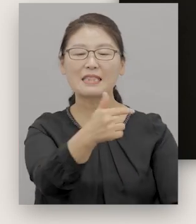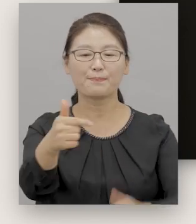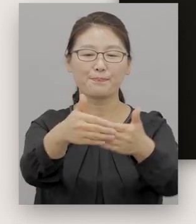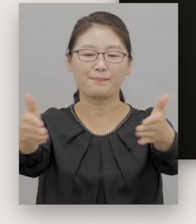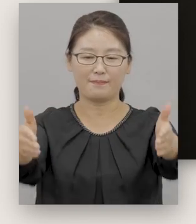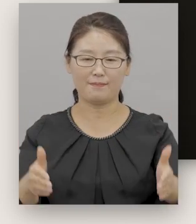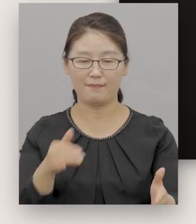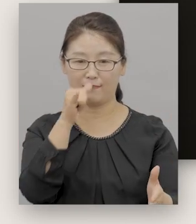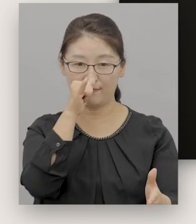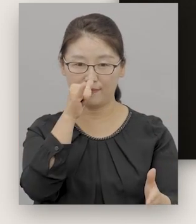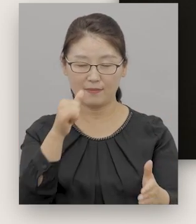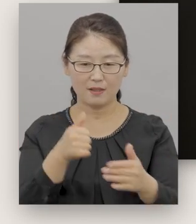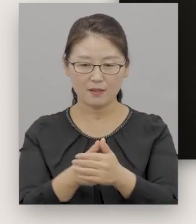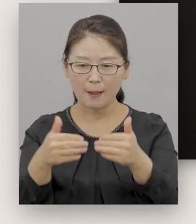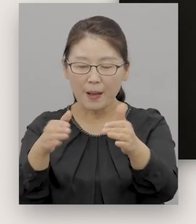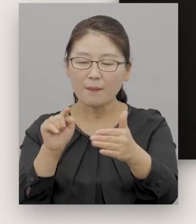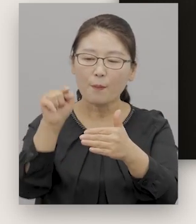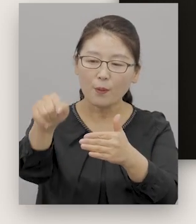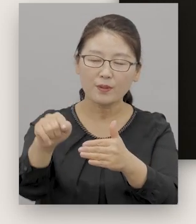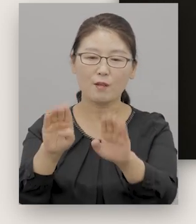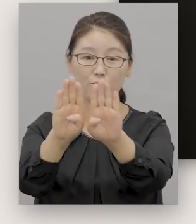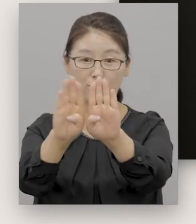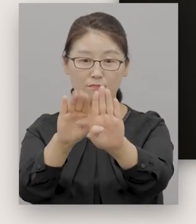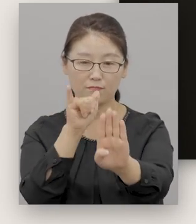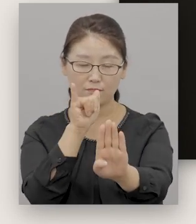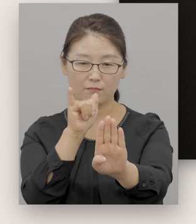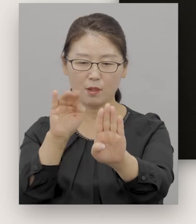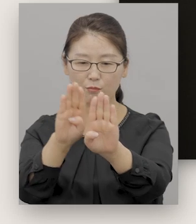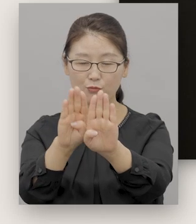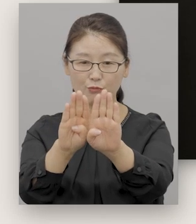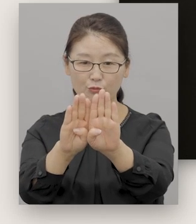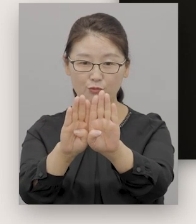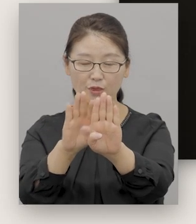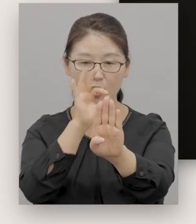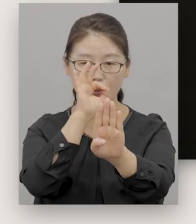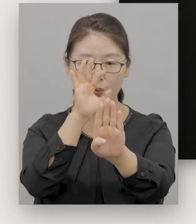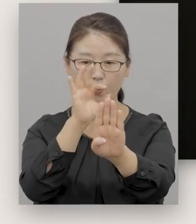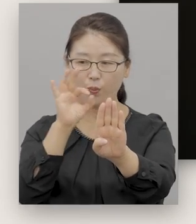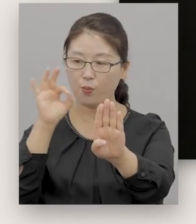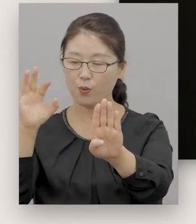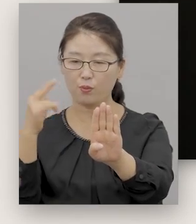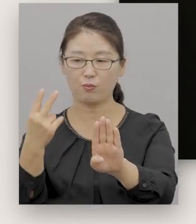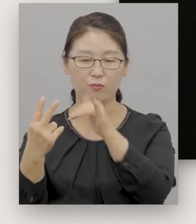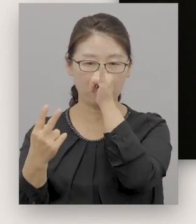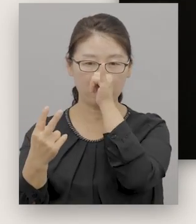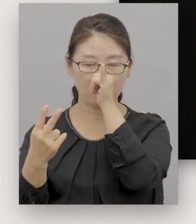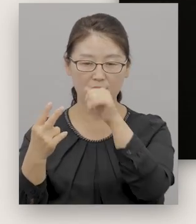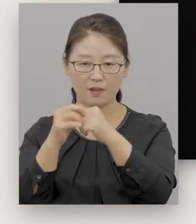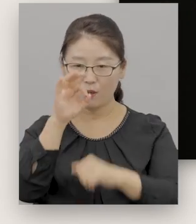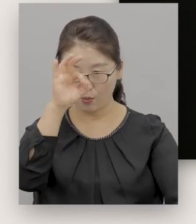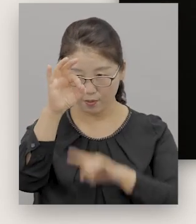있는데 그방 끝에 하나의 문이 있고요. 그 문에 나와 있는 두 개의 구멍이 있고 그 구멍을